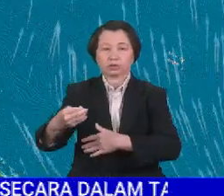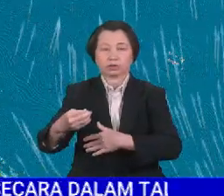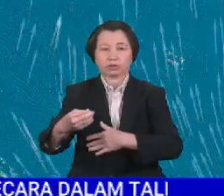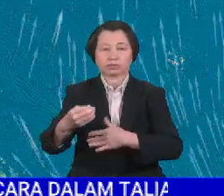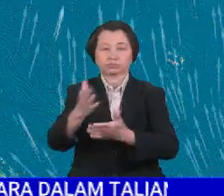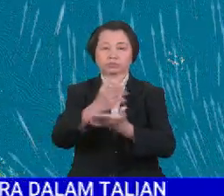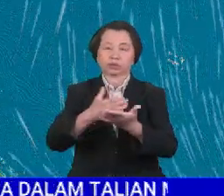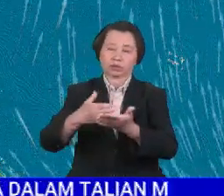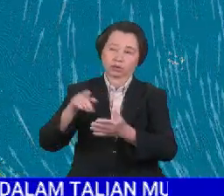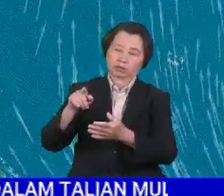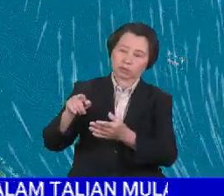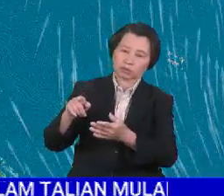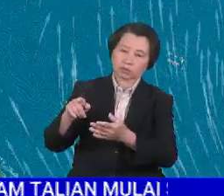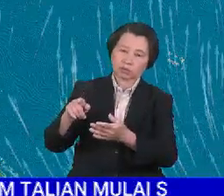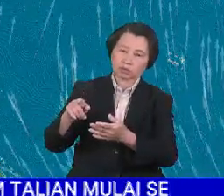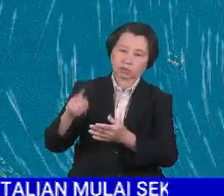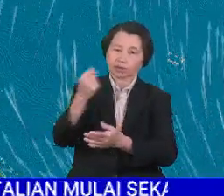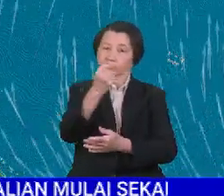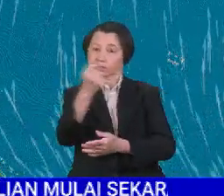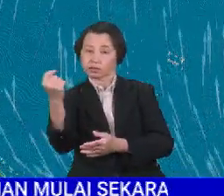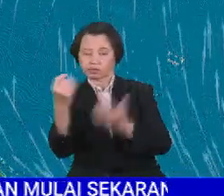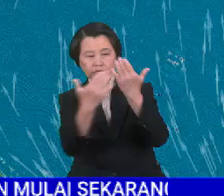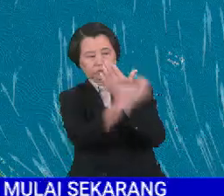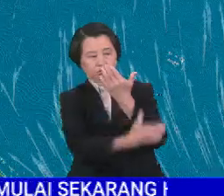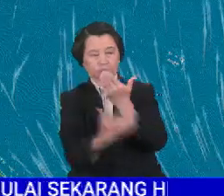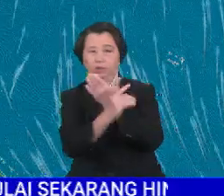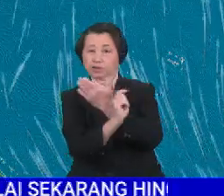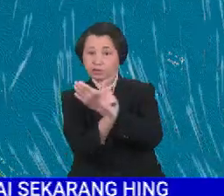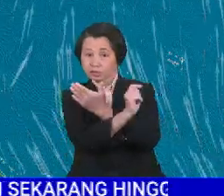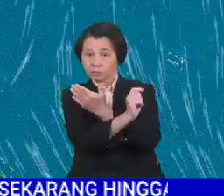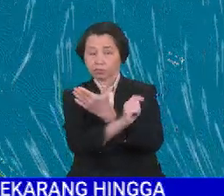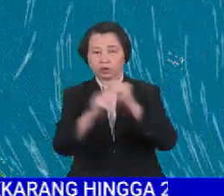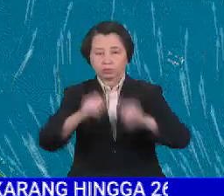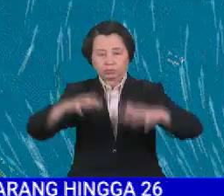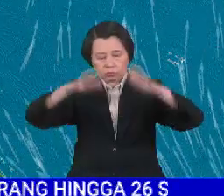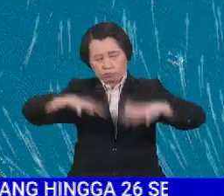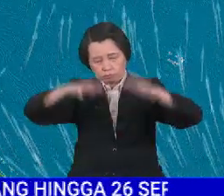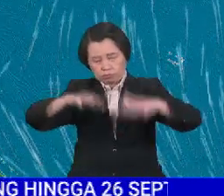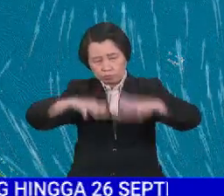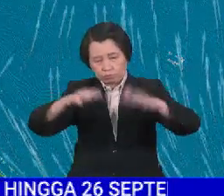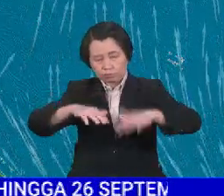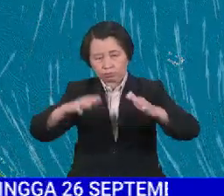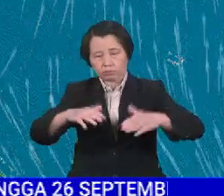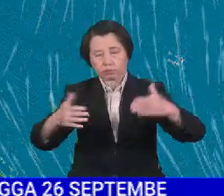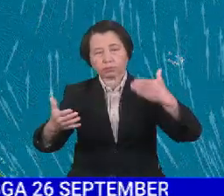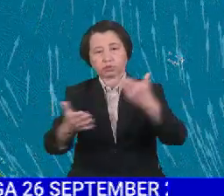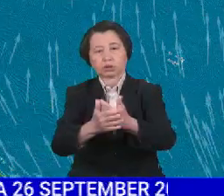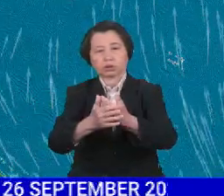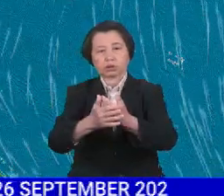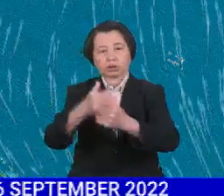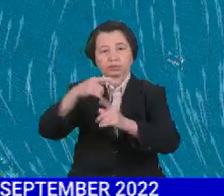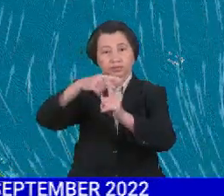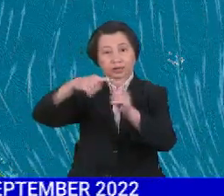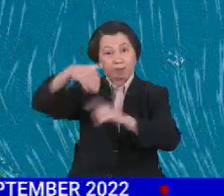di bahagian timur semenanjung Malaysia ini dijangkakan boleh berlarutan sehingga ke tengah malam